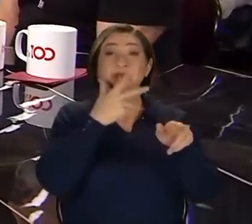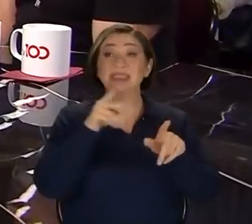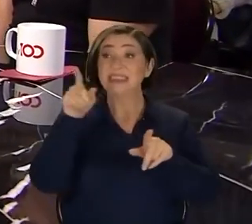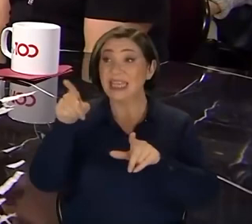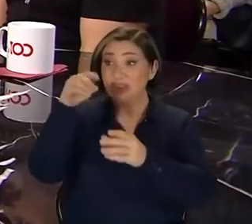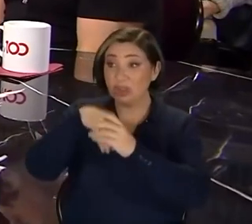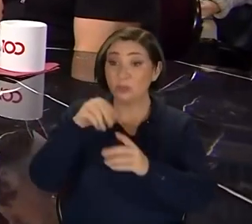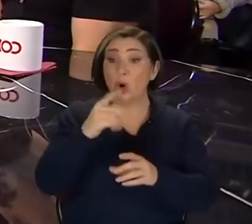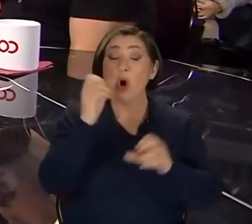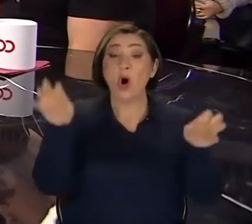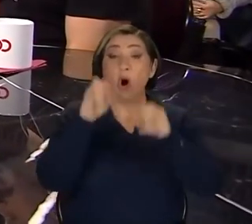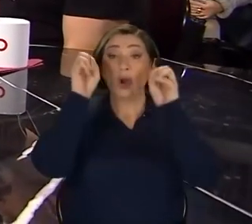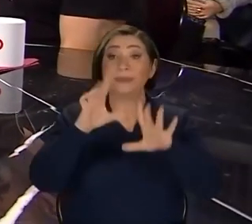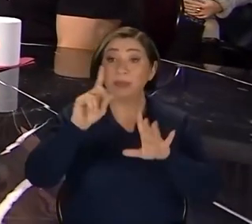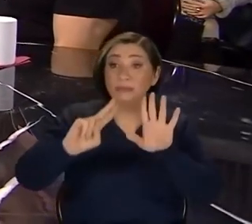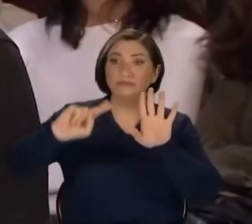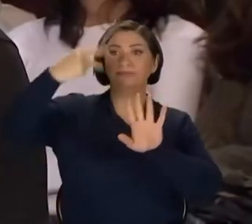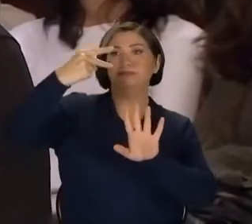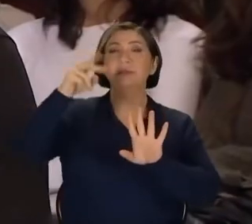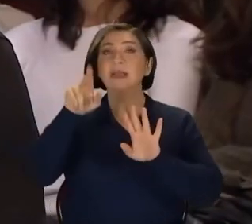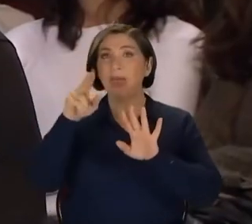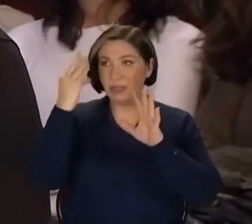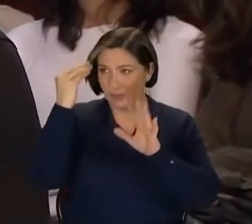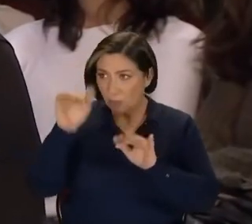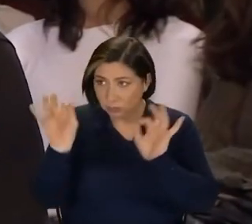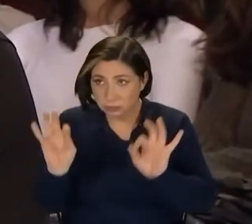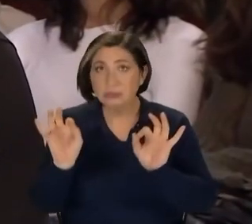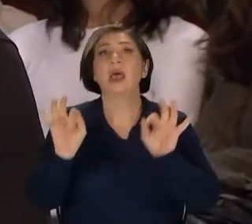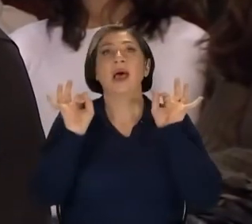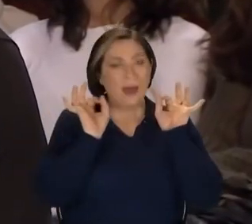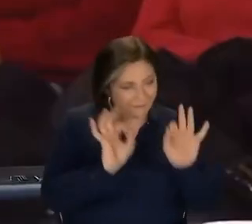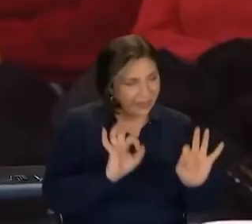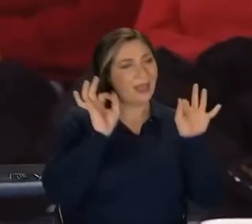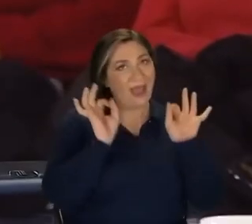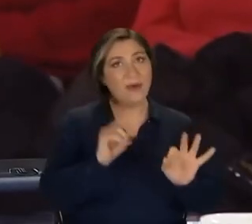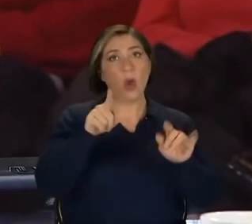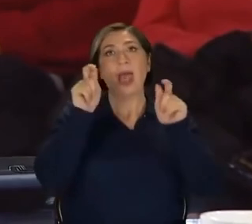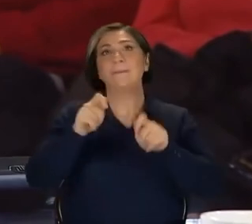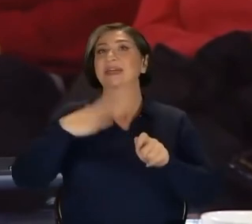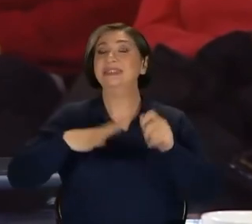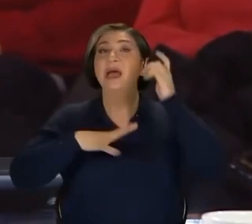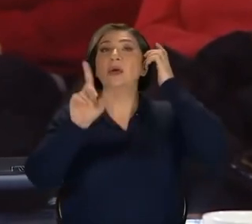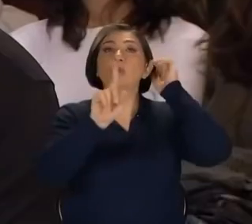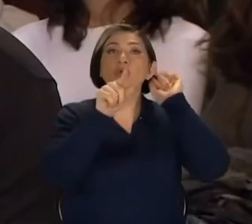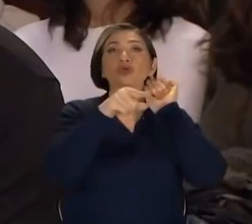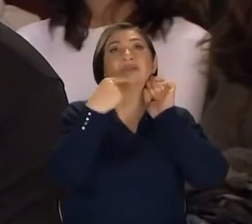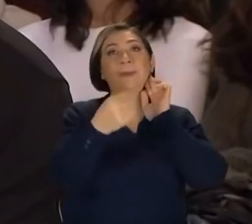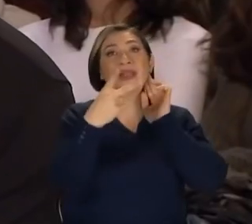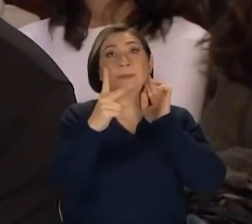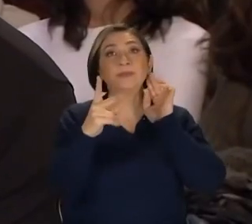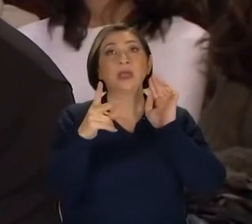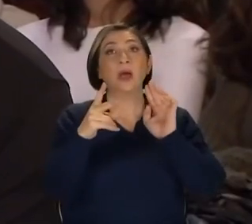senin açından bu Hokkabaz'ın bir ilerisi anlamına geliyor herhalde. Evet. Yani evet. Ki insanlar böyle yapmak ister normalde. Yok, şöyle diyebilirim Okan.